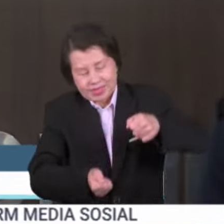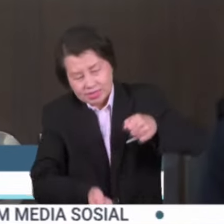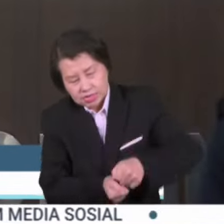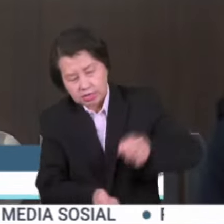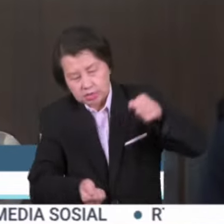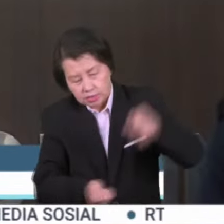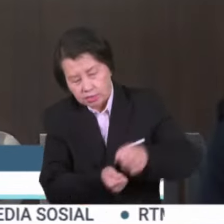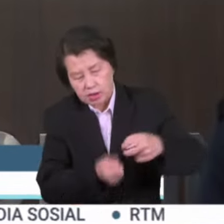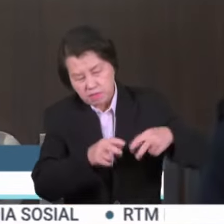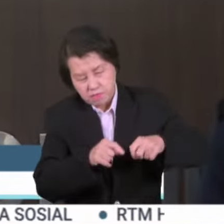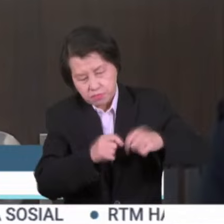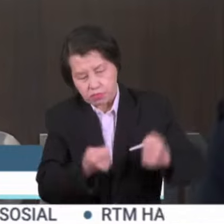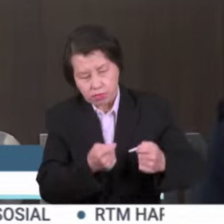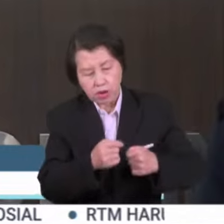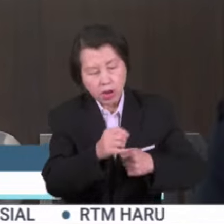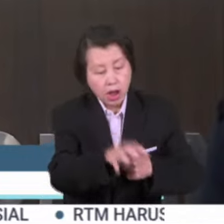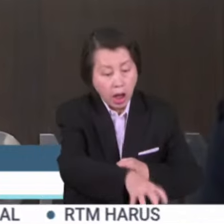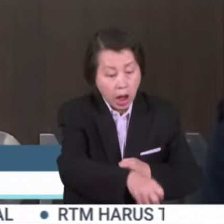seperti